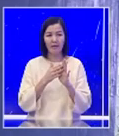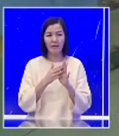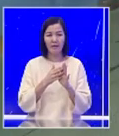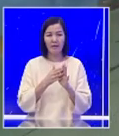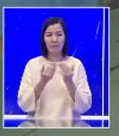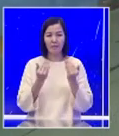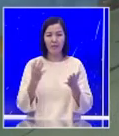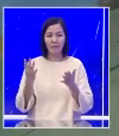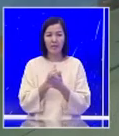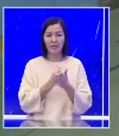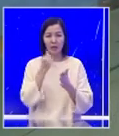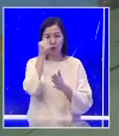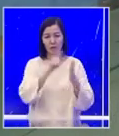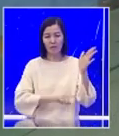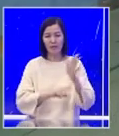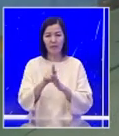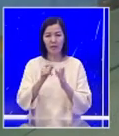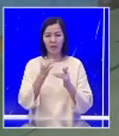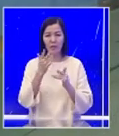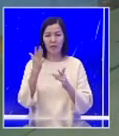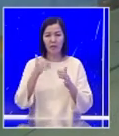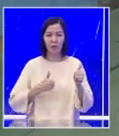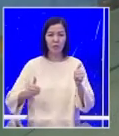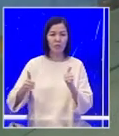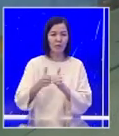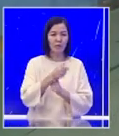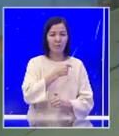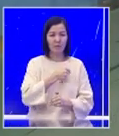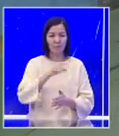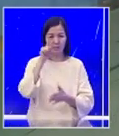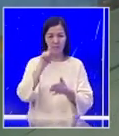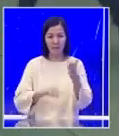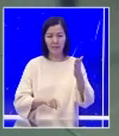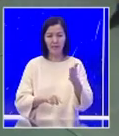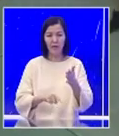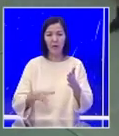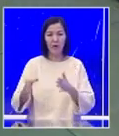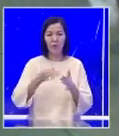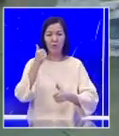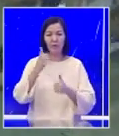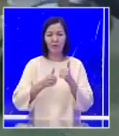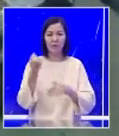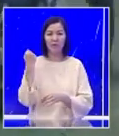басталды. Ол бірнеше жарыста топ жарып, бапкерінің сенімін ақтады. Ендігі мақсат облыстық